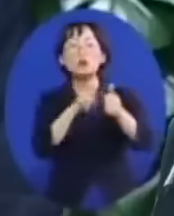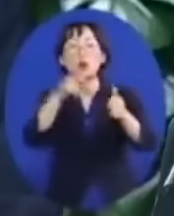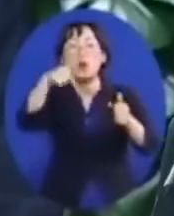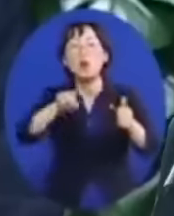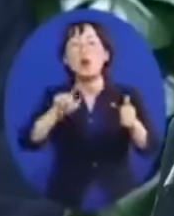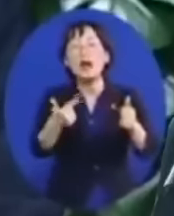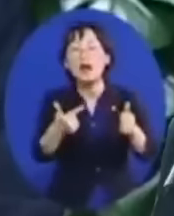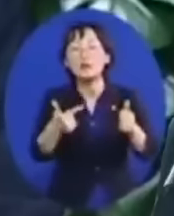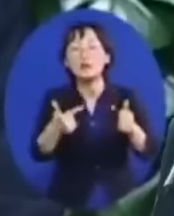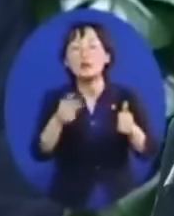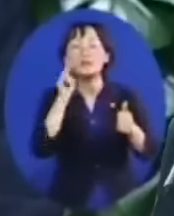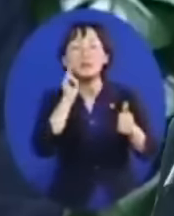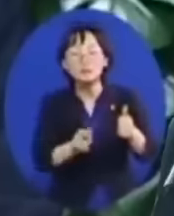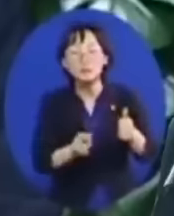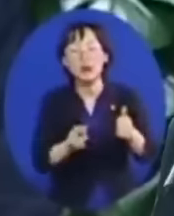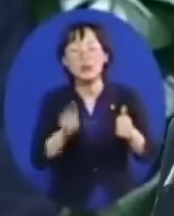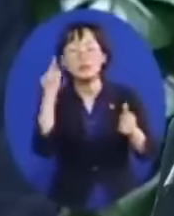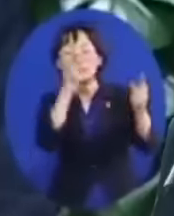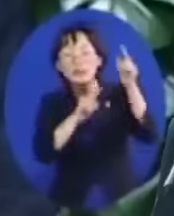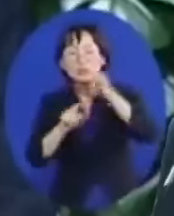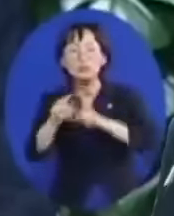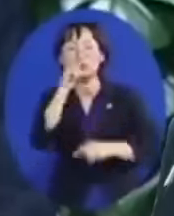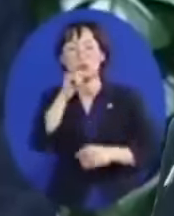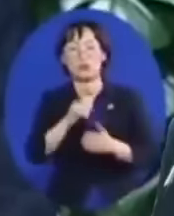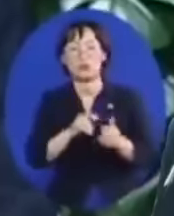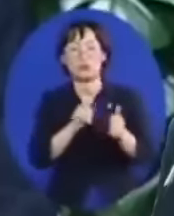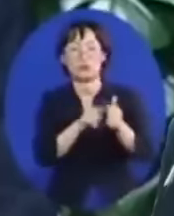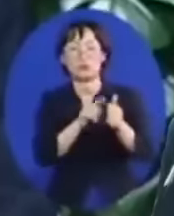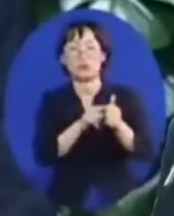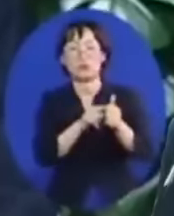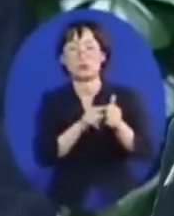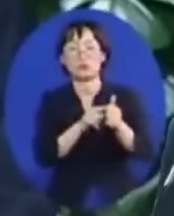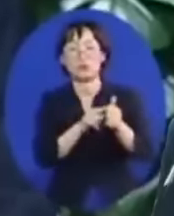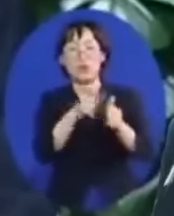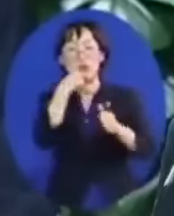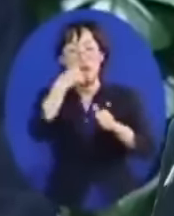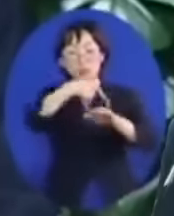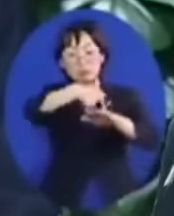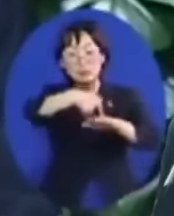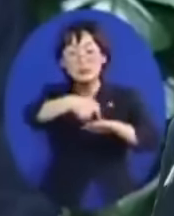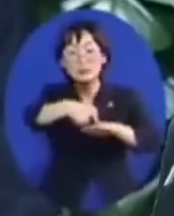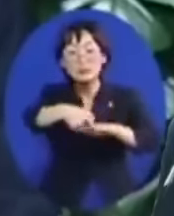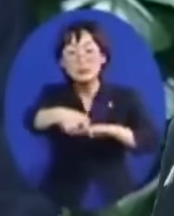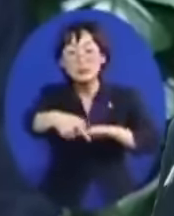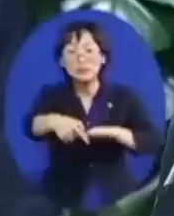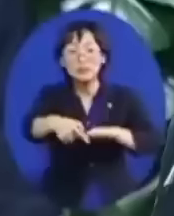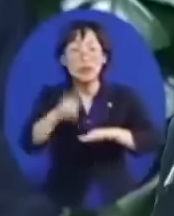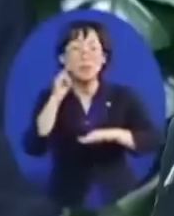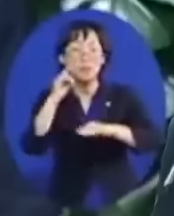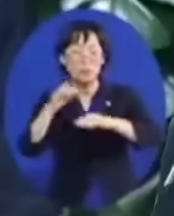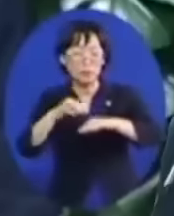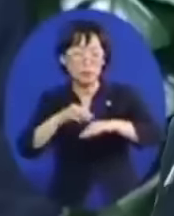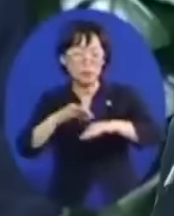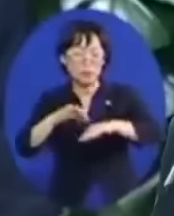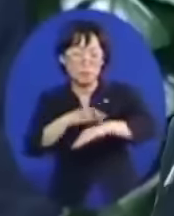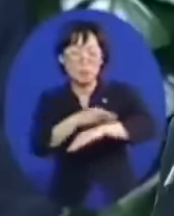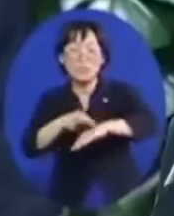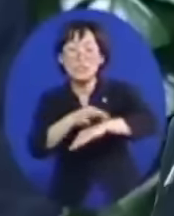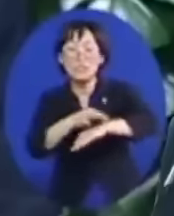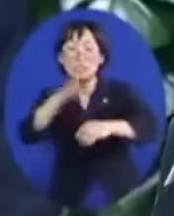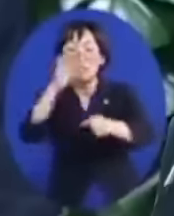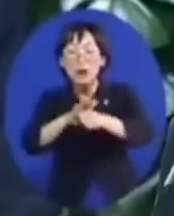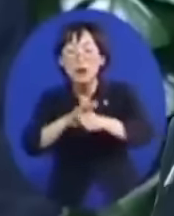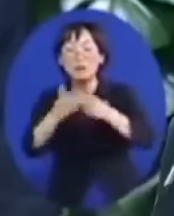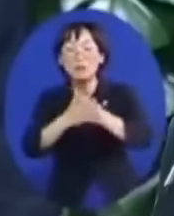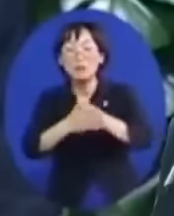간이 심각하게 상처를 입었으며 당신의 피가 동맥에 막혀서 어느